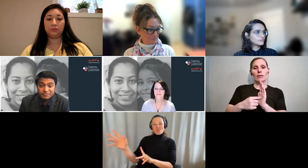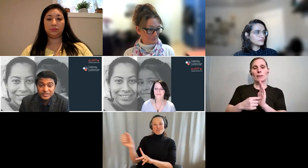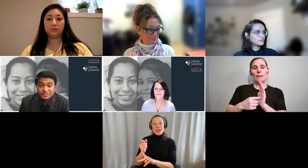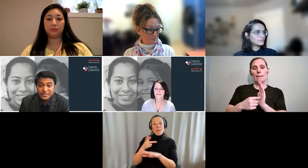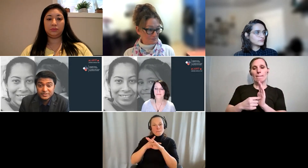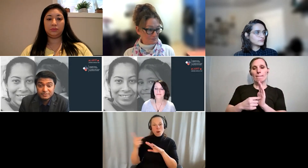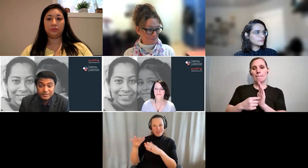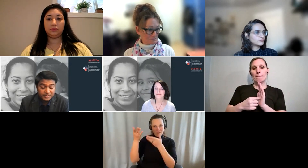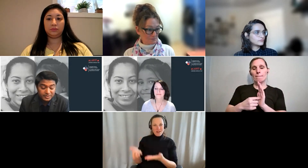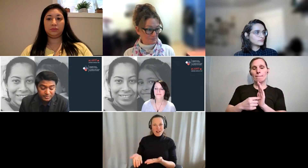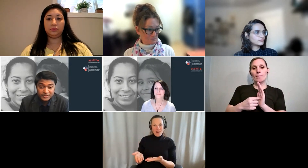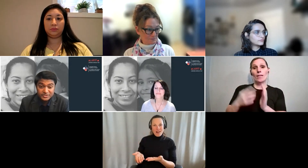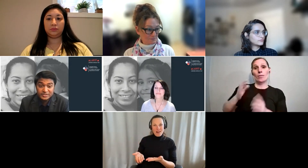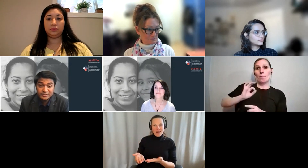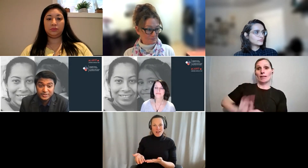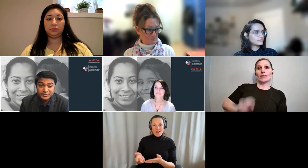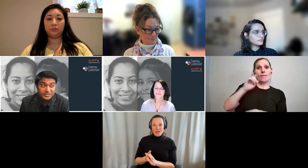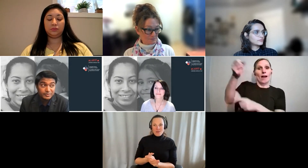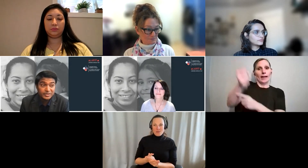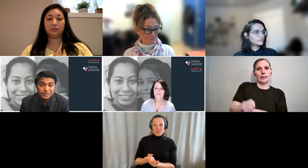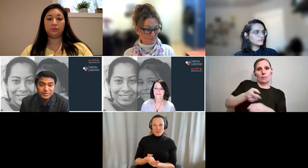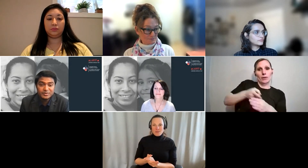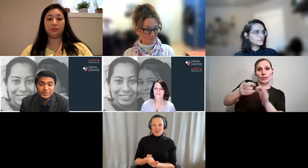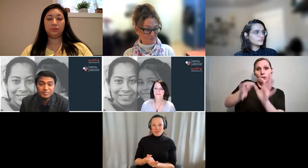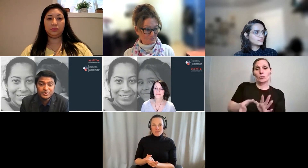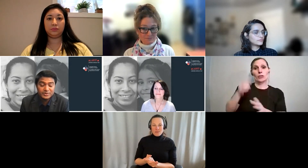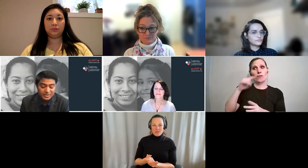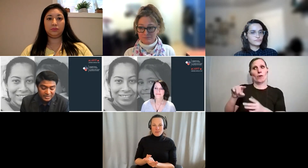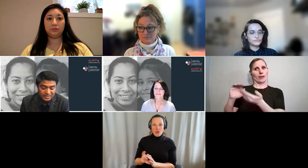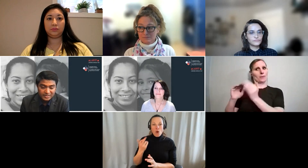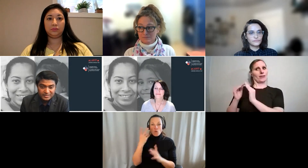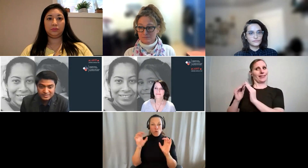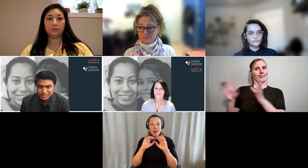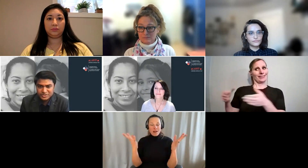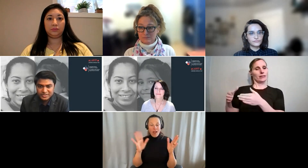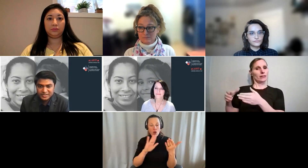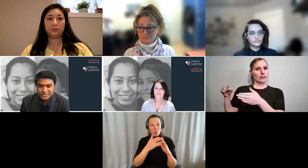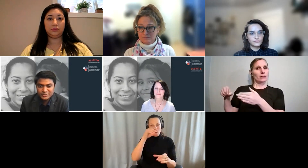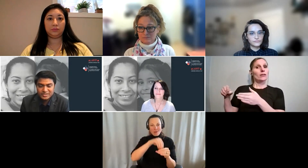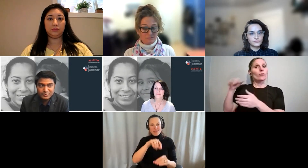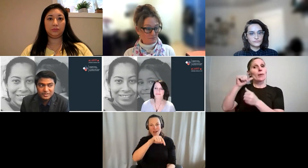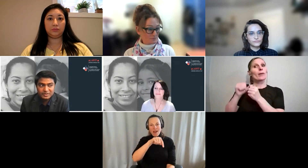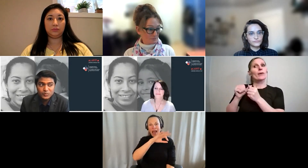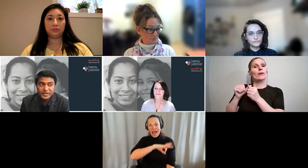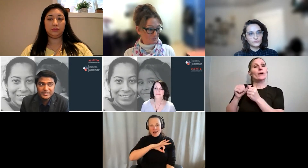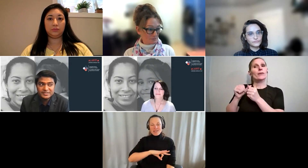comme vous voyez le bénéfice d'avoir des interprètes professionnels dans notre communauté, et comme j'ai mentionné,